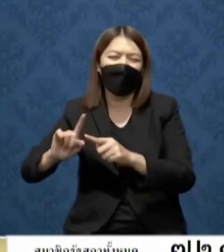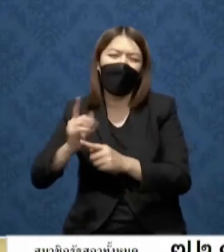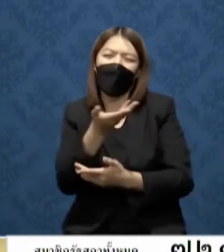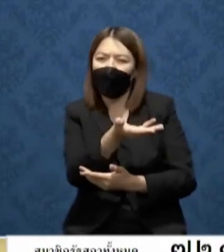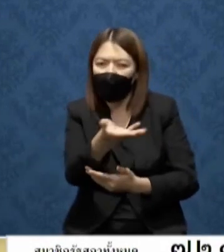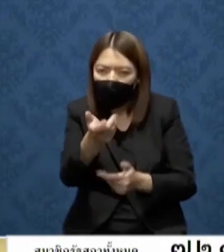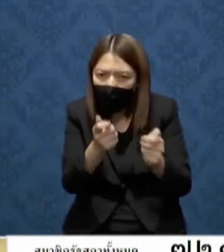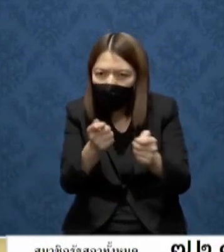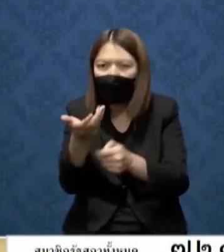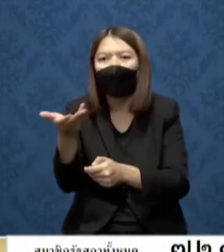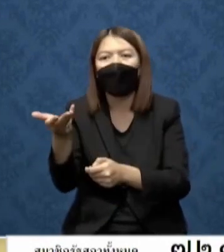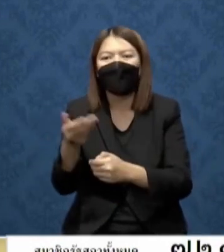า